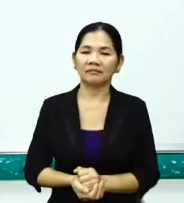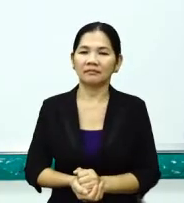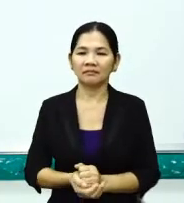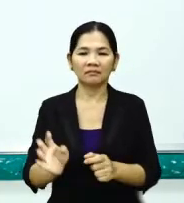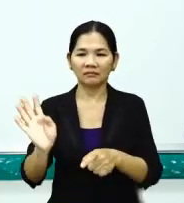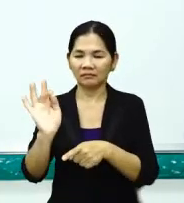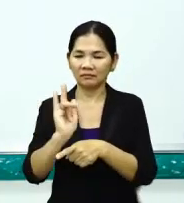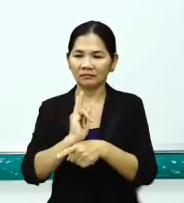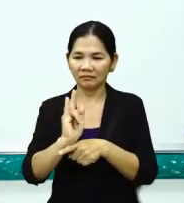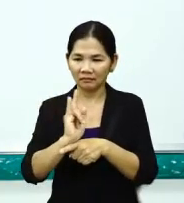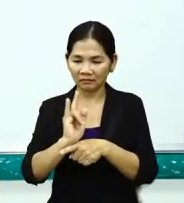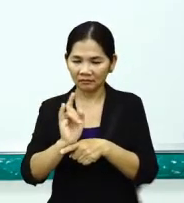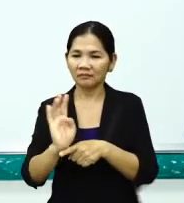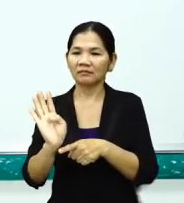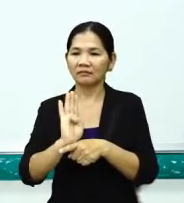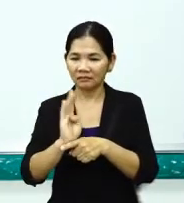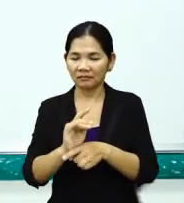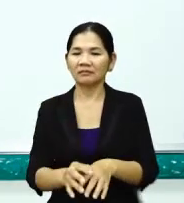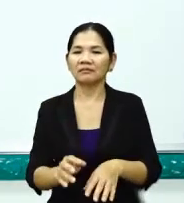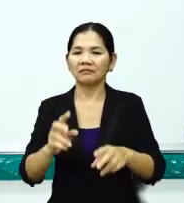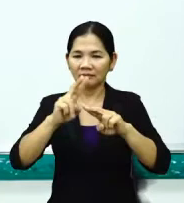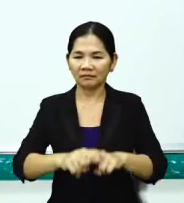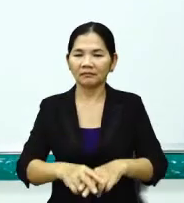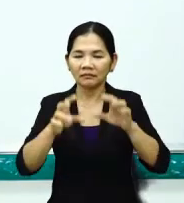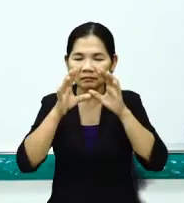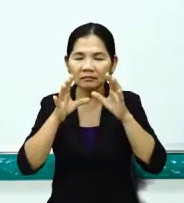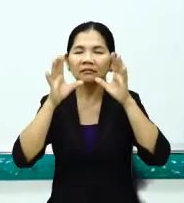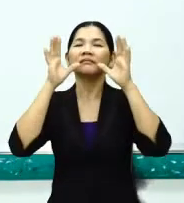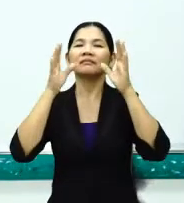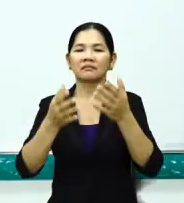rô vô tài ông quý sáp